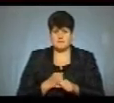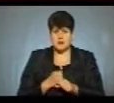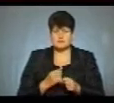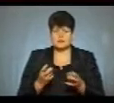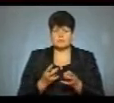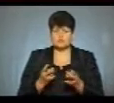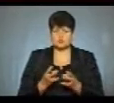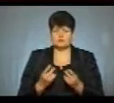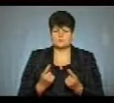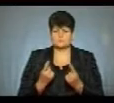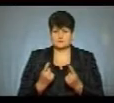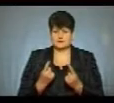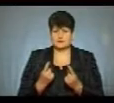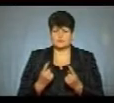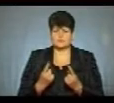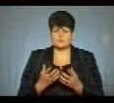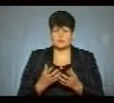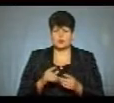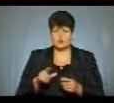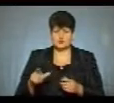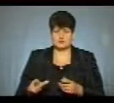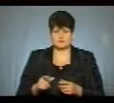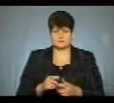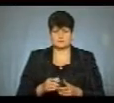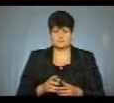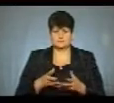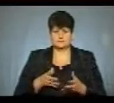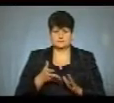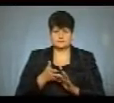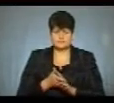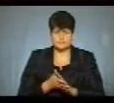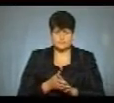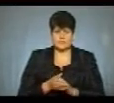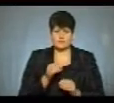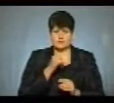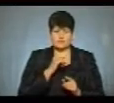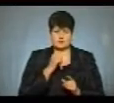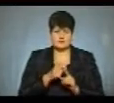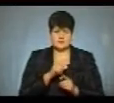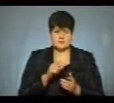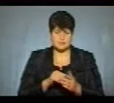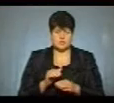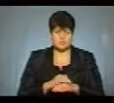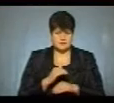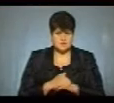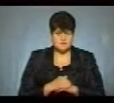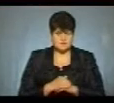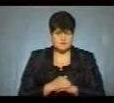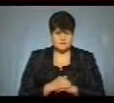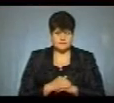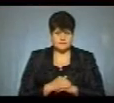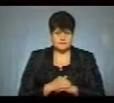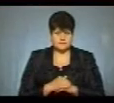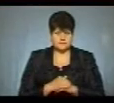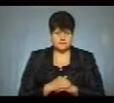потребує досить суттєвого людського ресурсу. Зрозуміло, спробуємо відповісти на запитання. Доброго вечора.